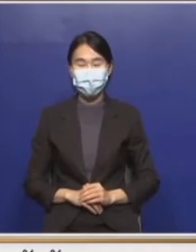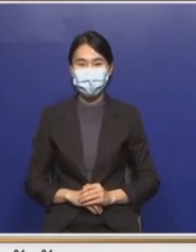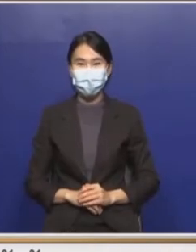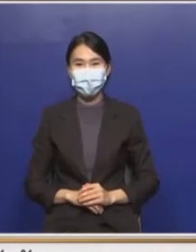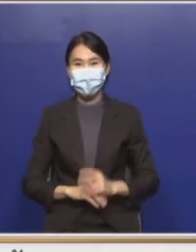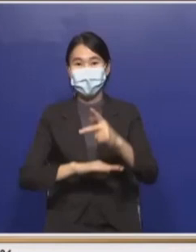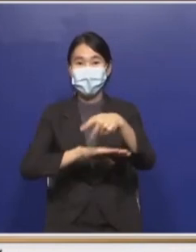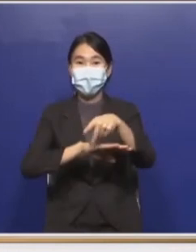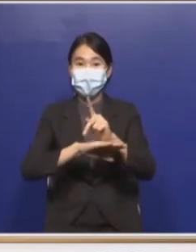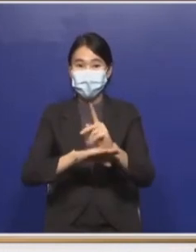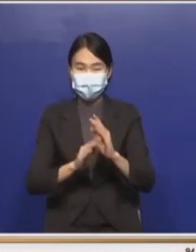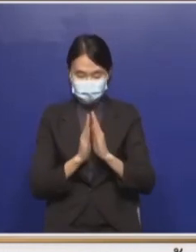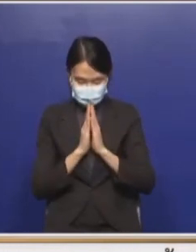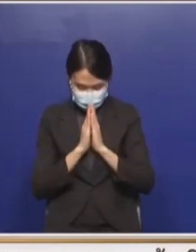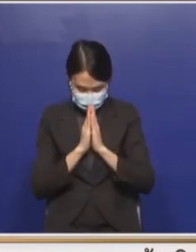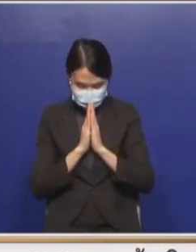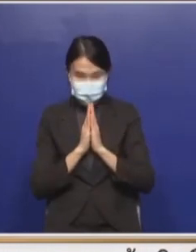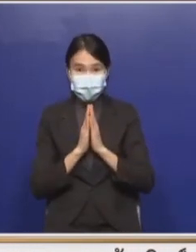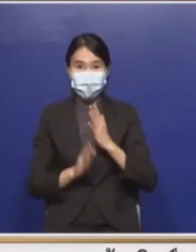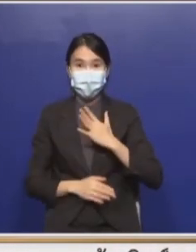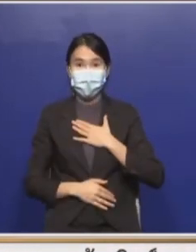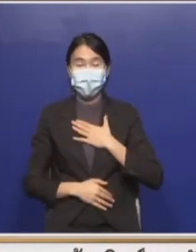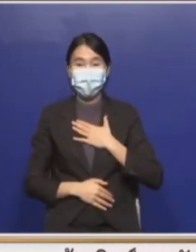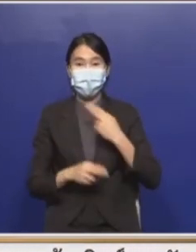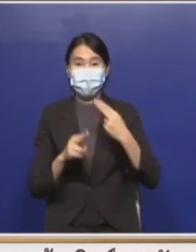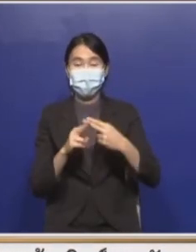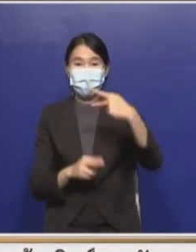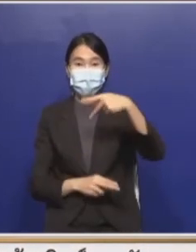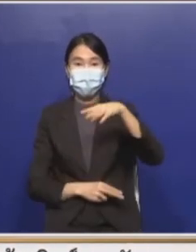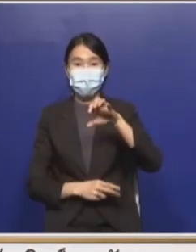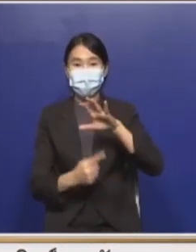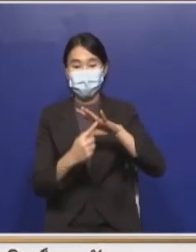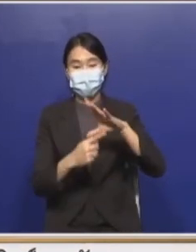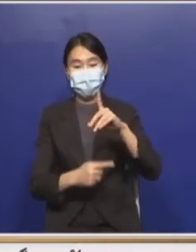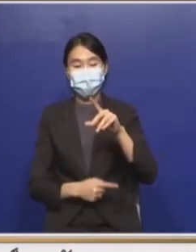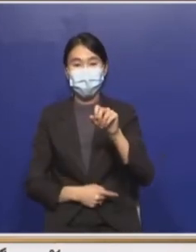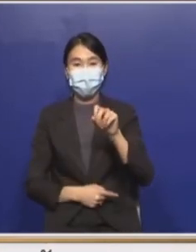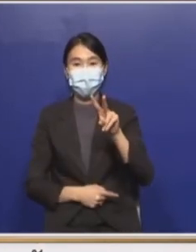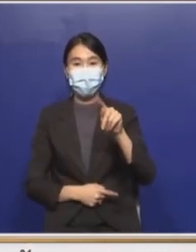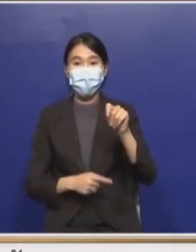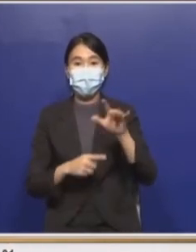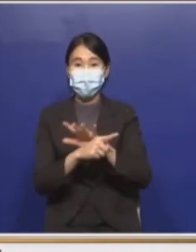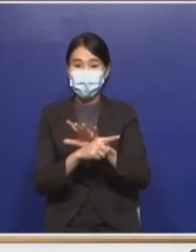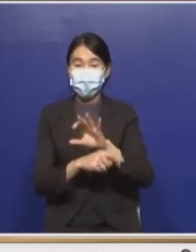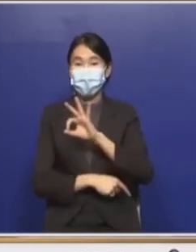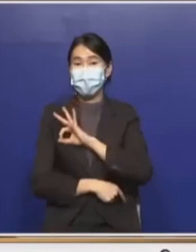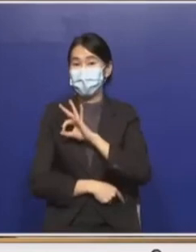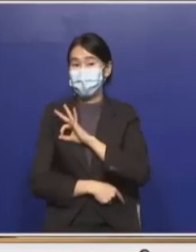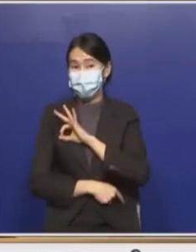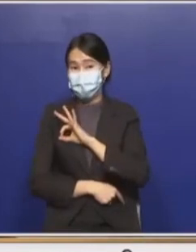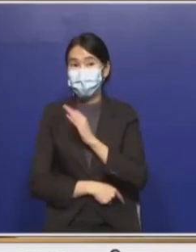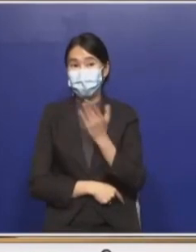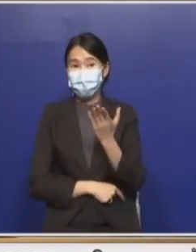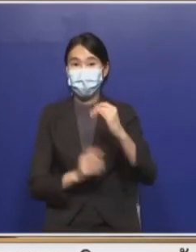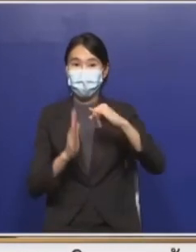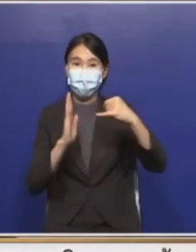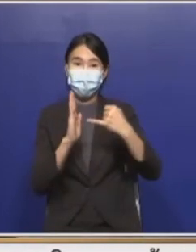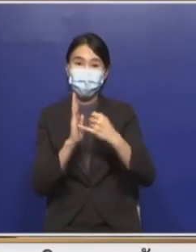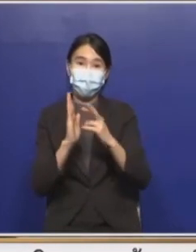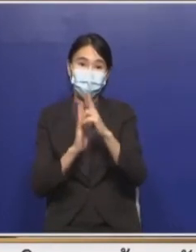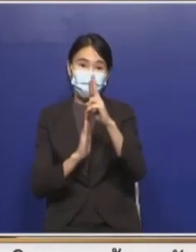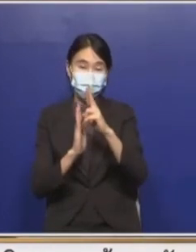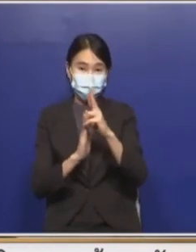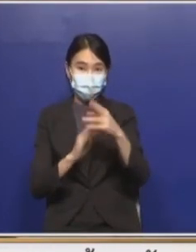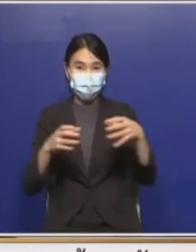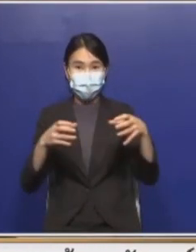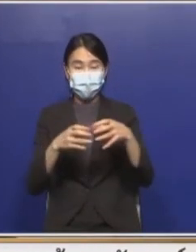กราบเรียนท่านประธานที่เคารพกับผมนายพิเชษฐ์ เชื้อเมืองพานสมาชิกสภาผู้แทนราษฎรจังหวัดเชียงรายพรรคเพื่อไท